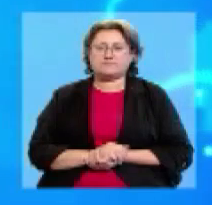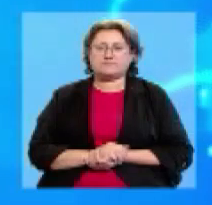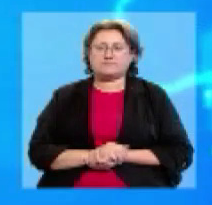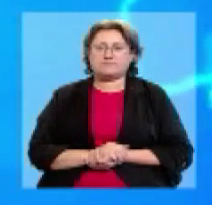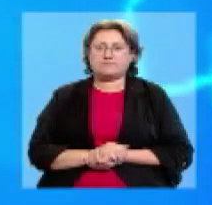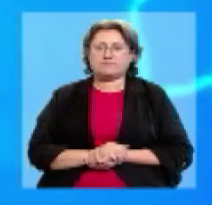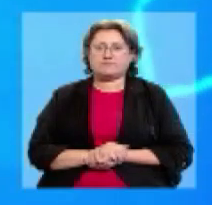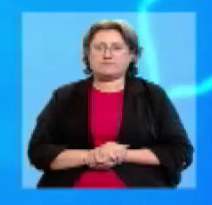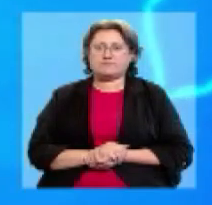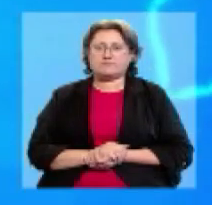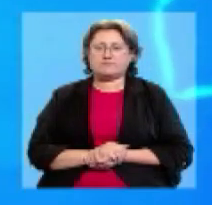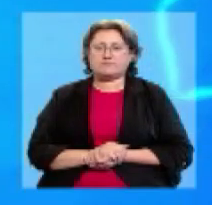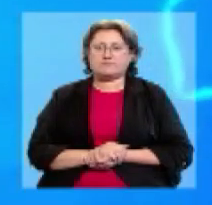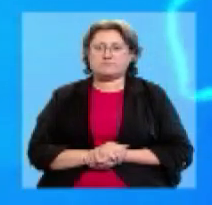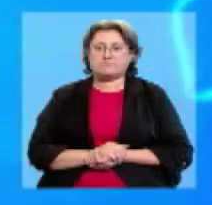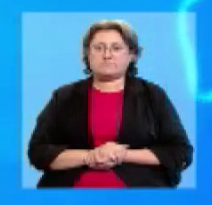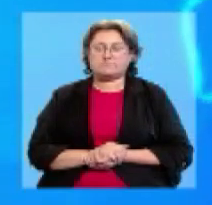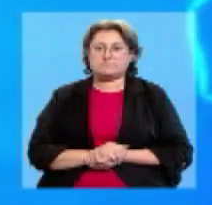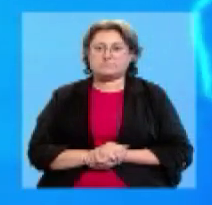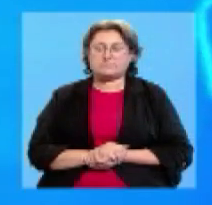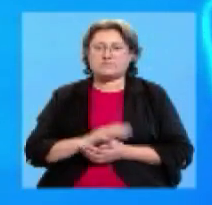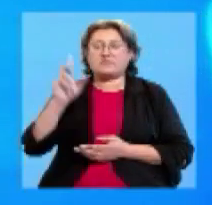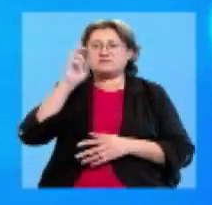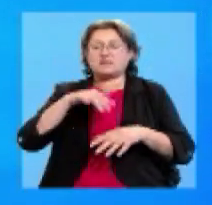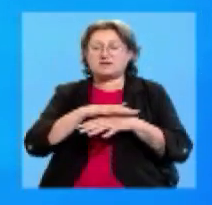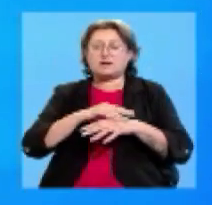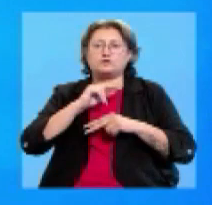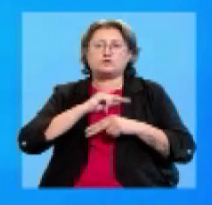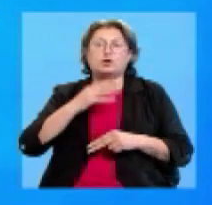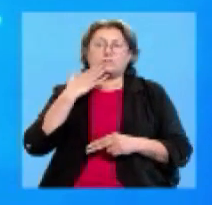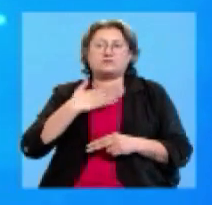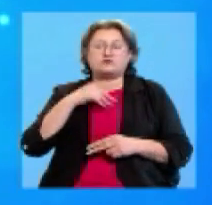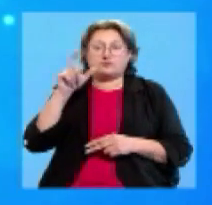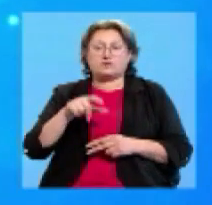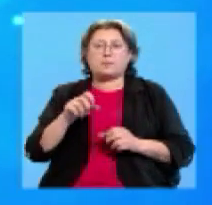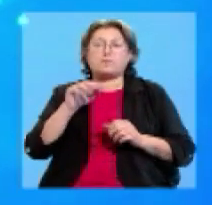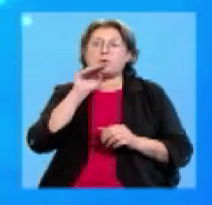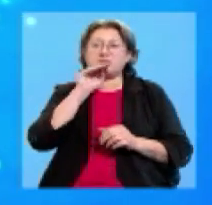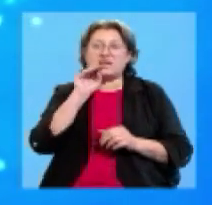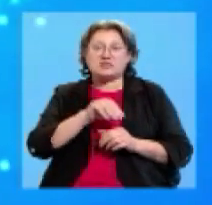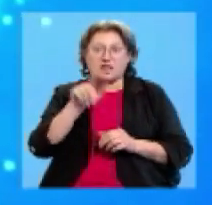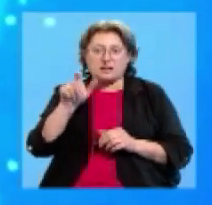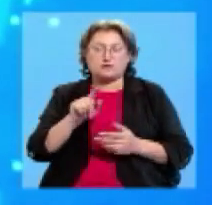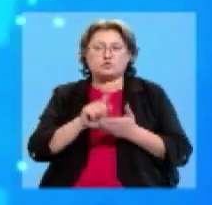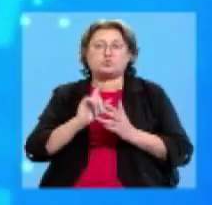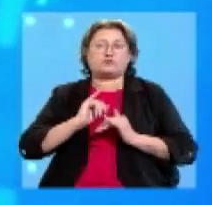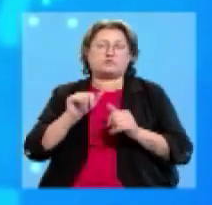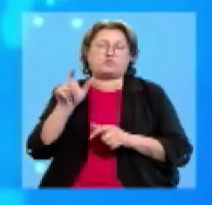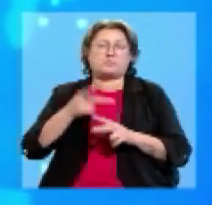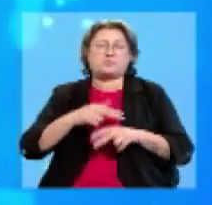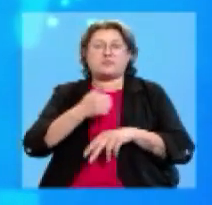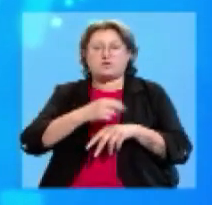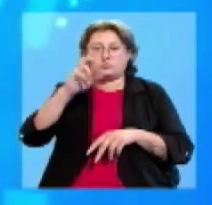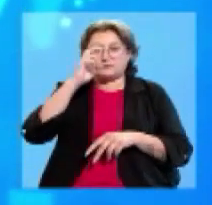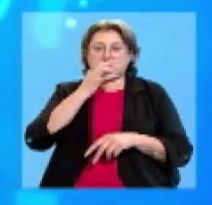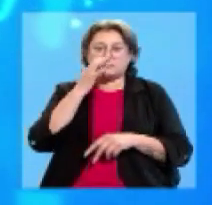Елімізде еңбек қор адам, кәсіби маман, ең сыйлы адам болуы тиіс. Бұл туралы мемлекет басшысы өз жолдауында айтты. Қостанайда еңбек